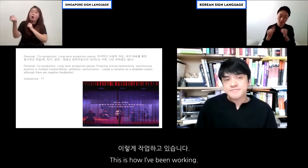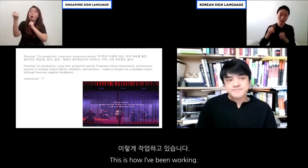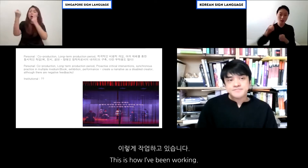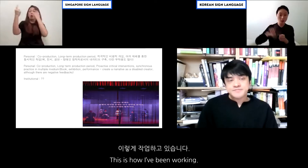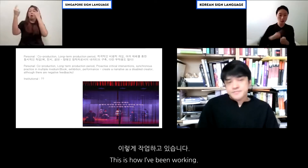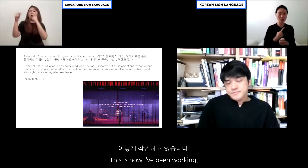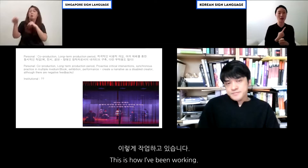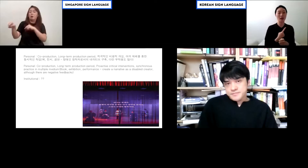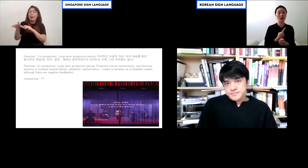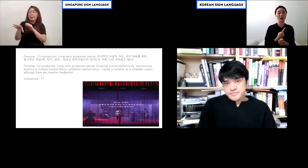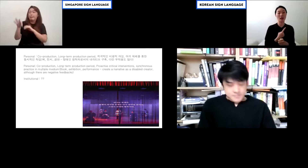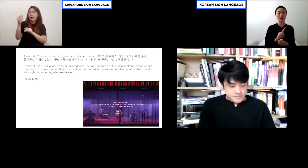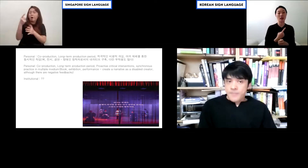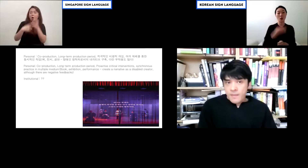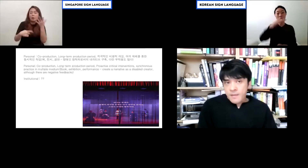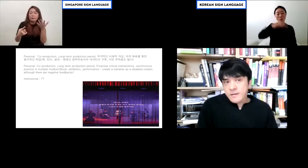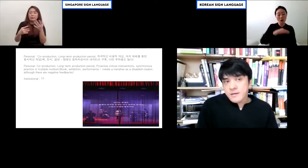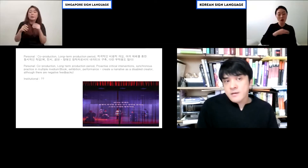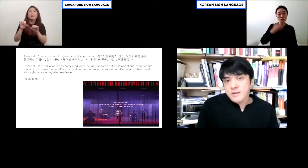있습니다.